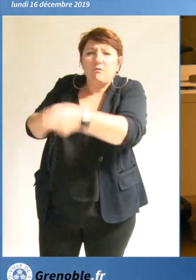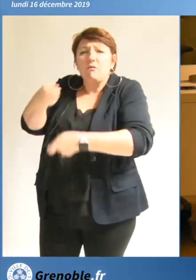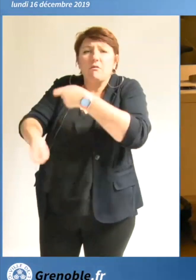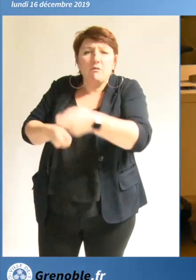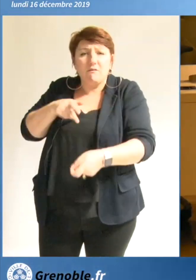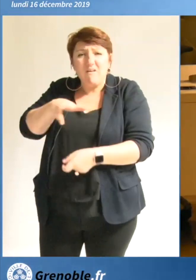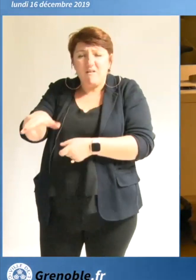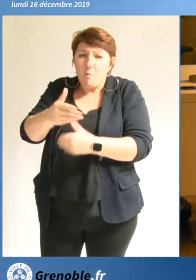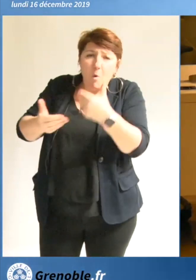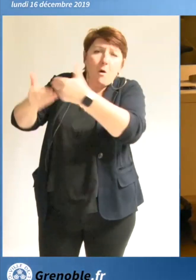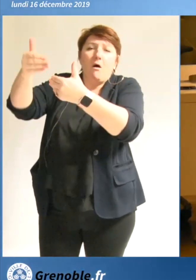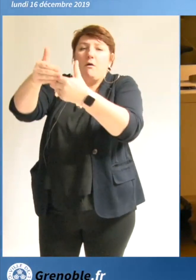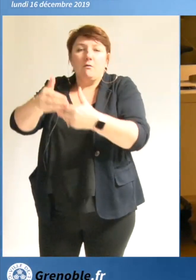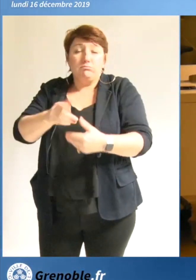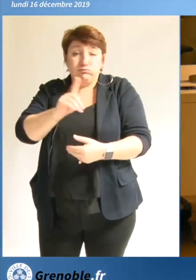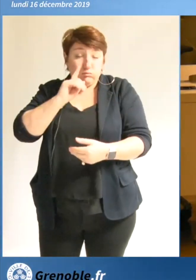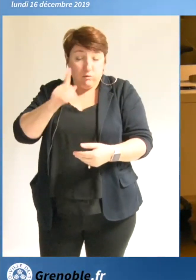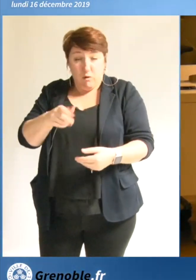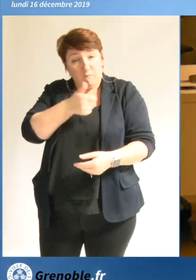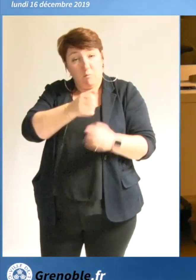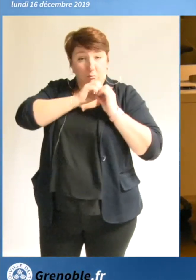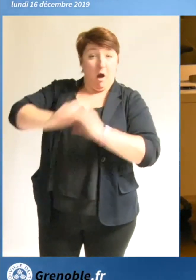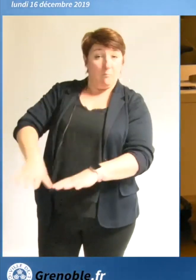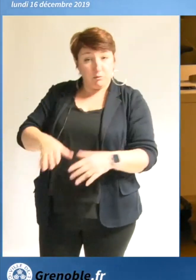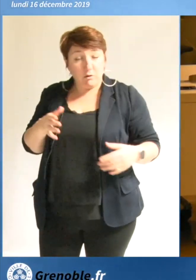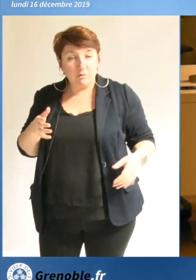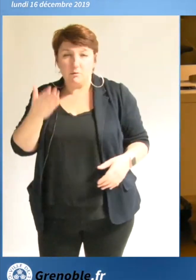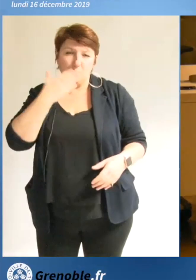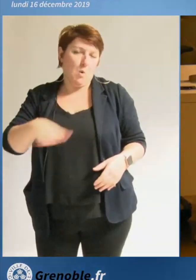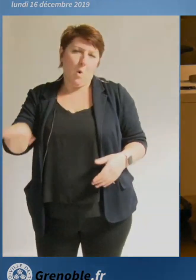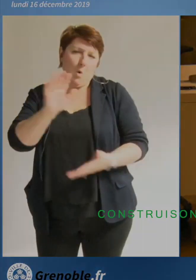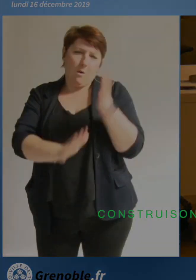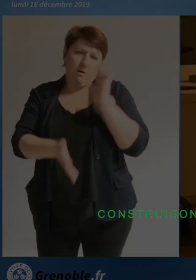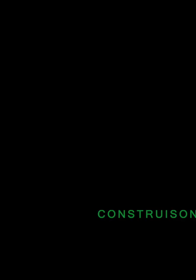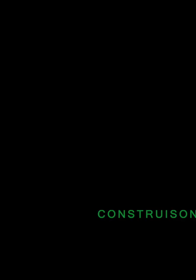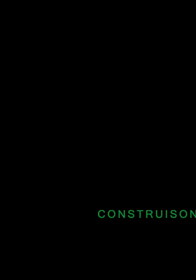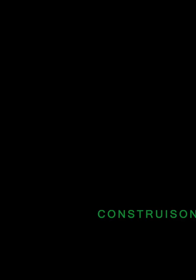piscine effondrée que vous avez abandonnée. Et donc, il serait temps plutôt d'en finir.